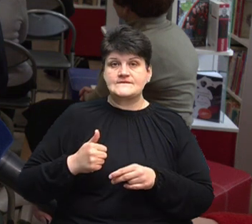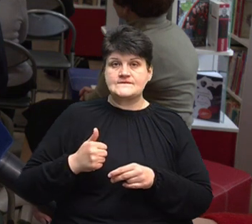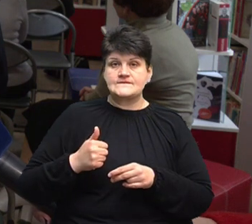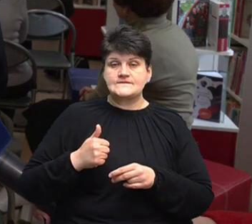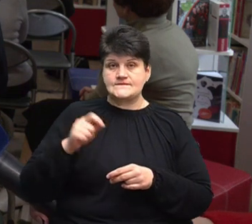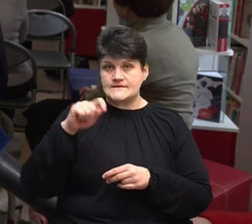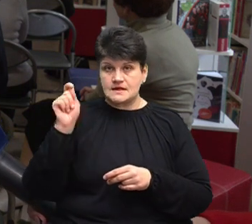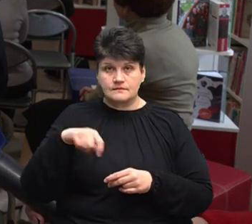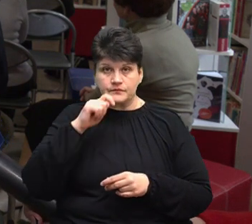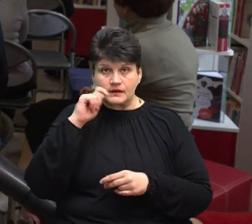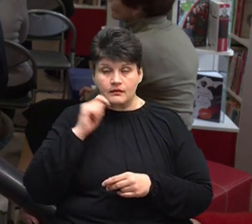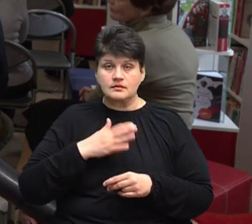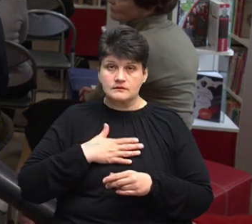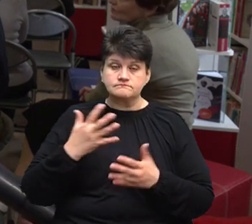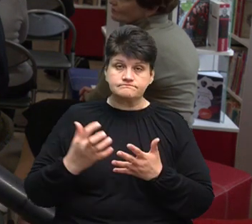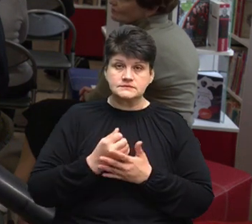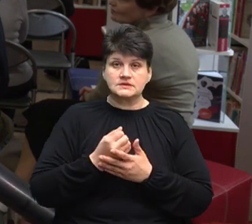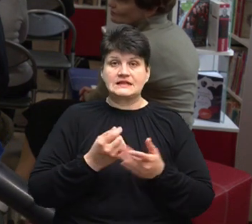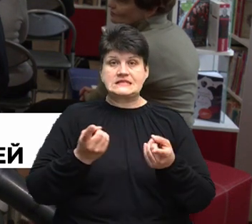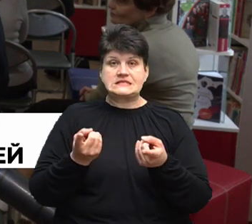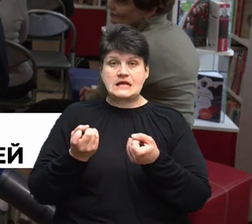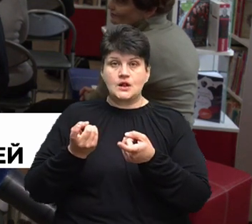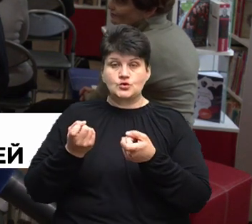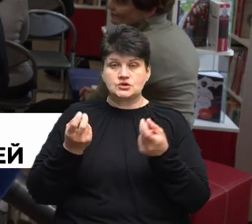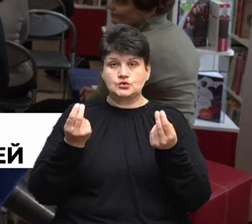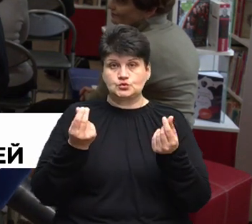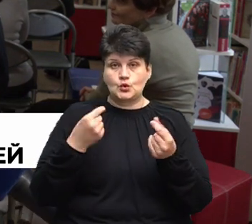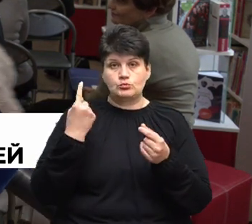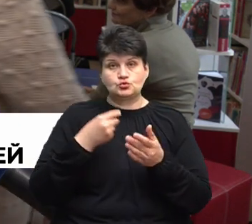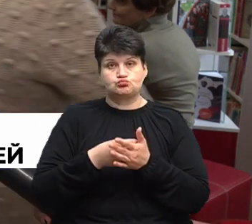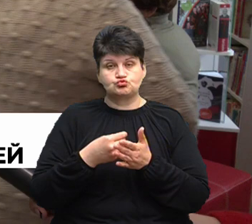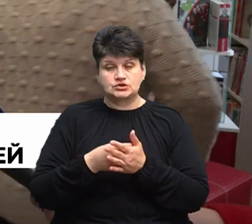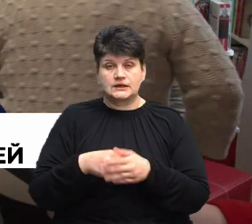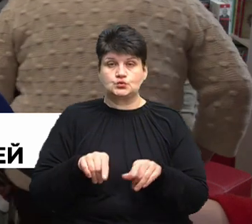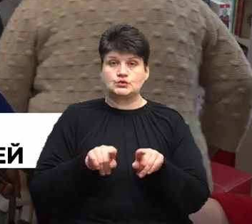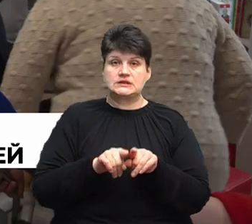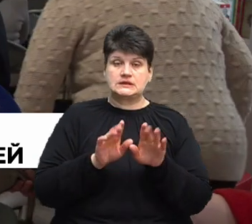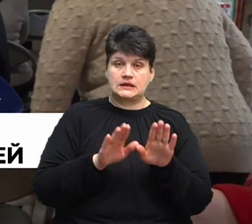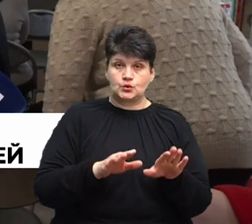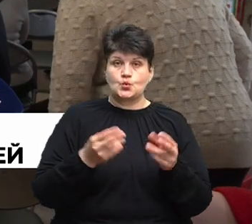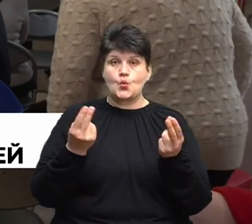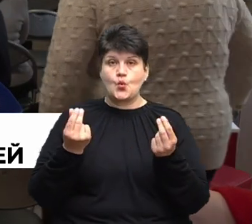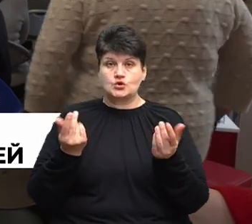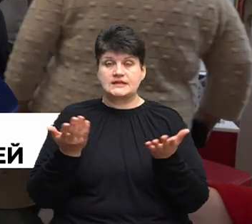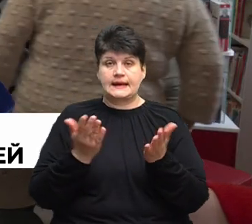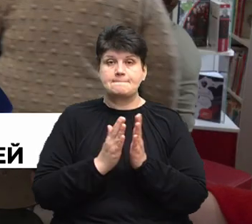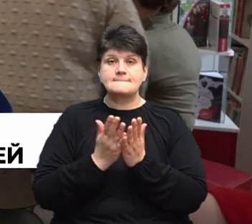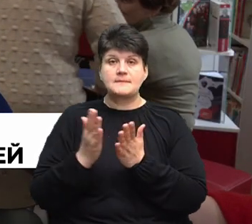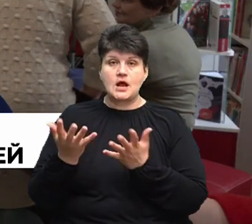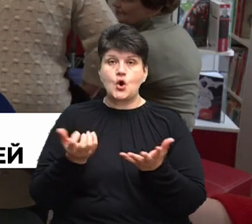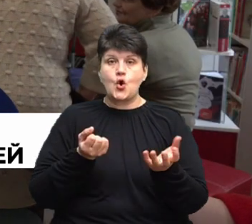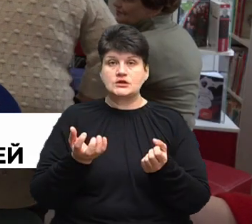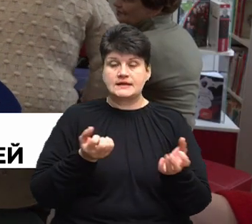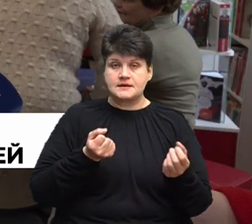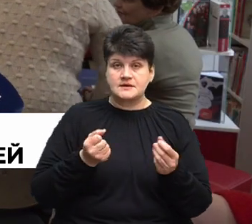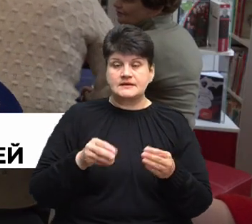нам вдалося залучити невеликі кошти із обласного бюджету, також ті кошти, які бібліотека отримує від надання